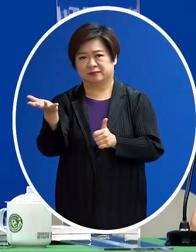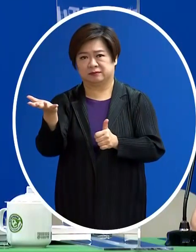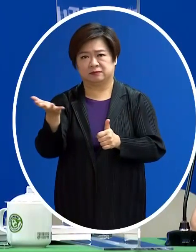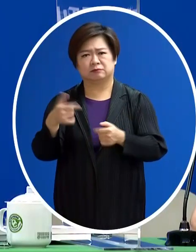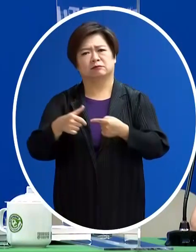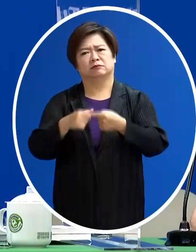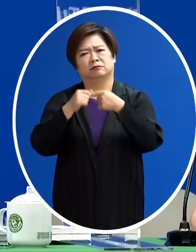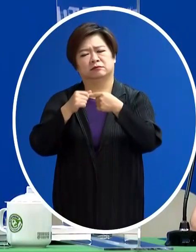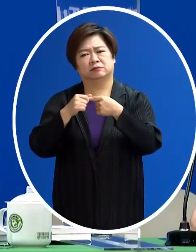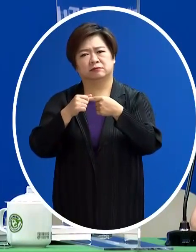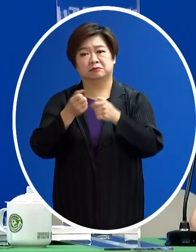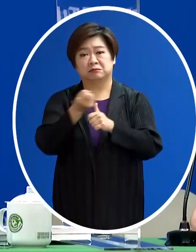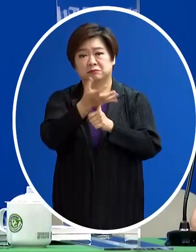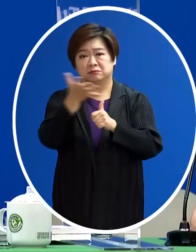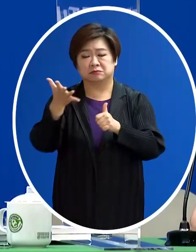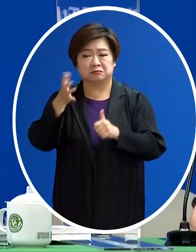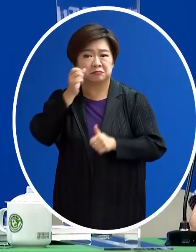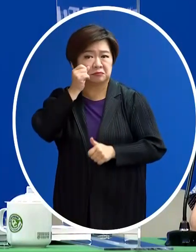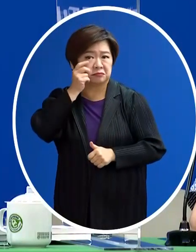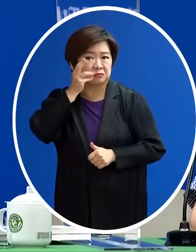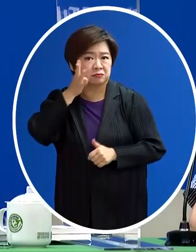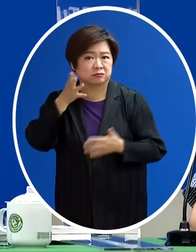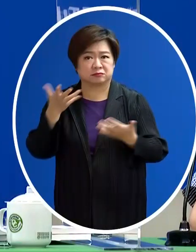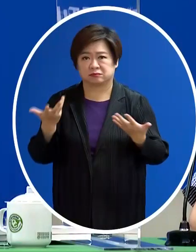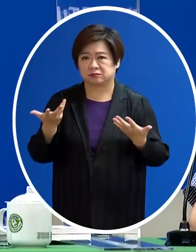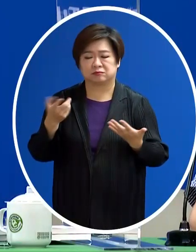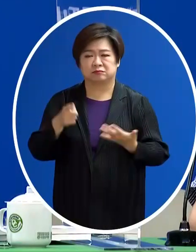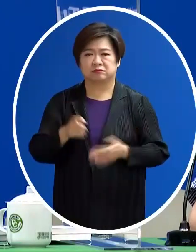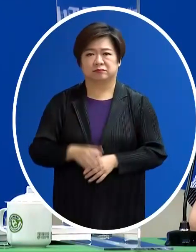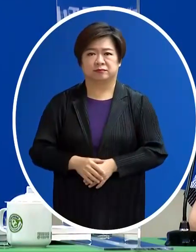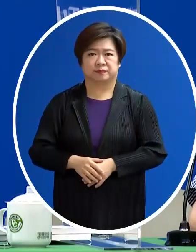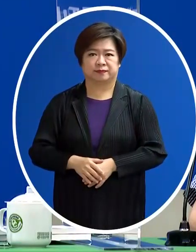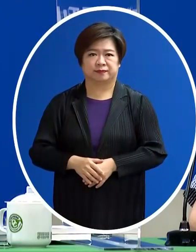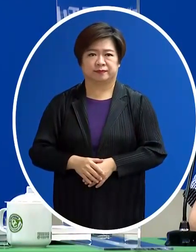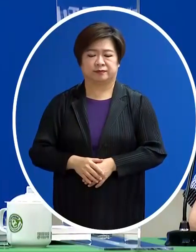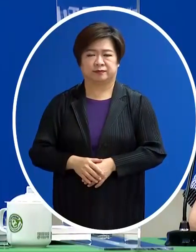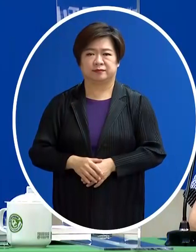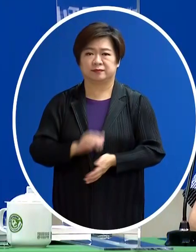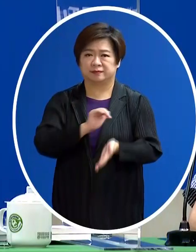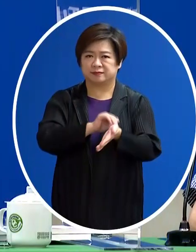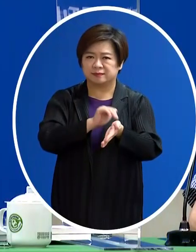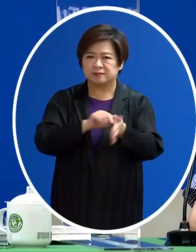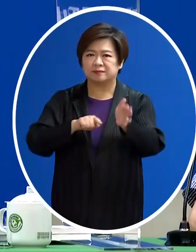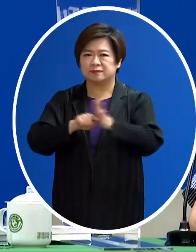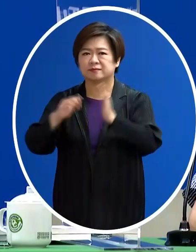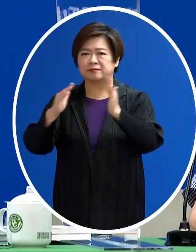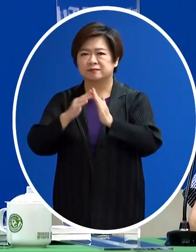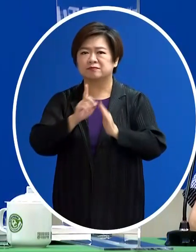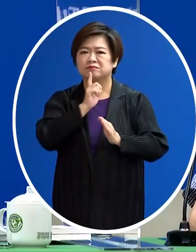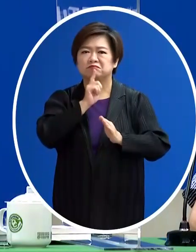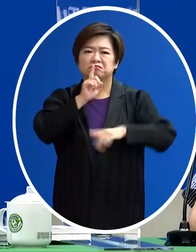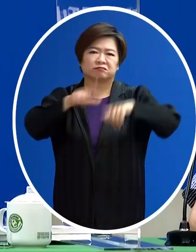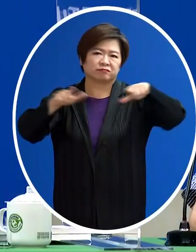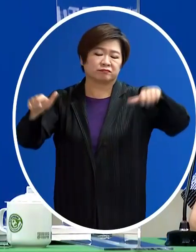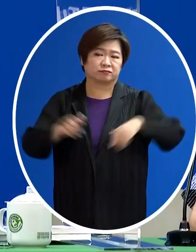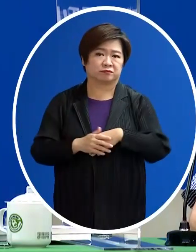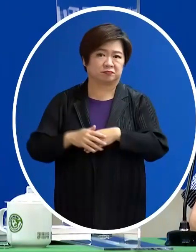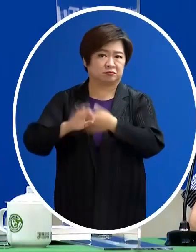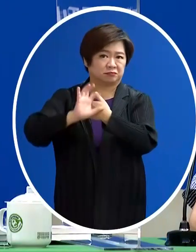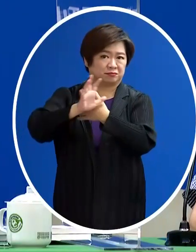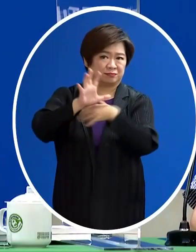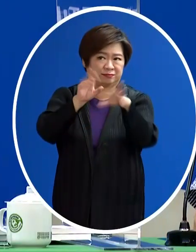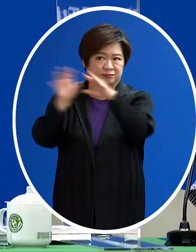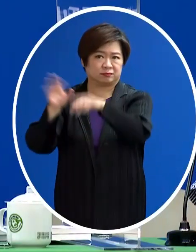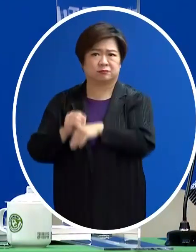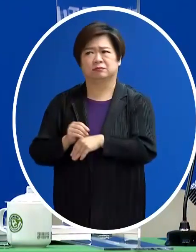的大流行到底会持续几个月？你看很多不同的专家的讲法都不一样，那我看世界各国的资料，